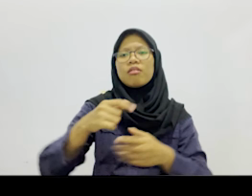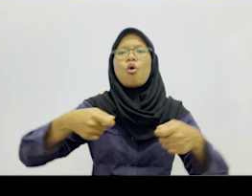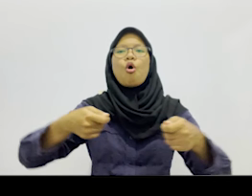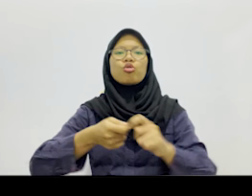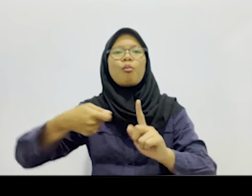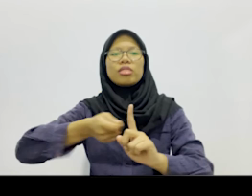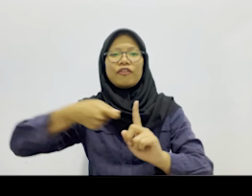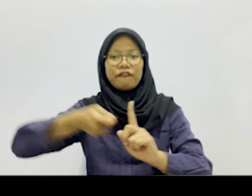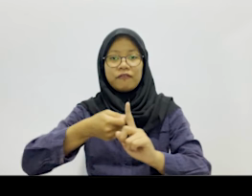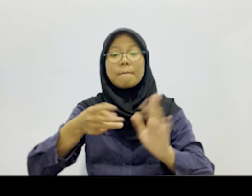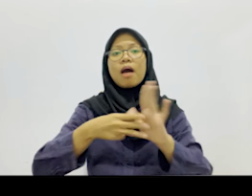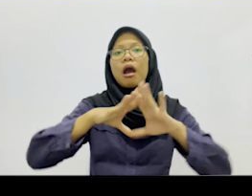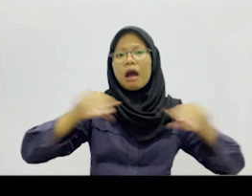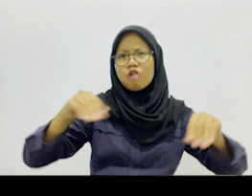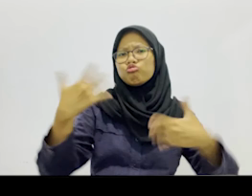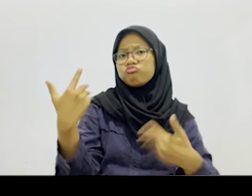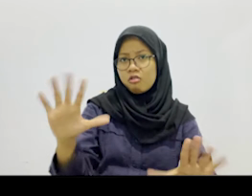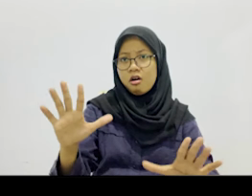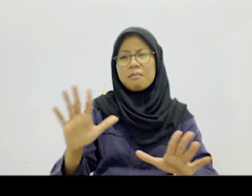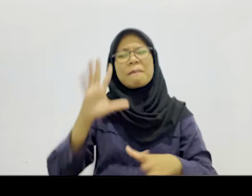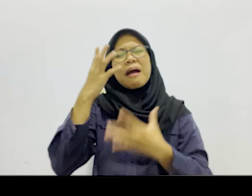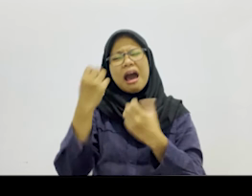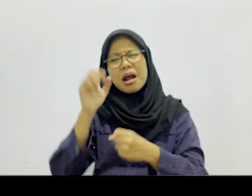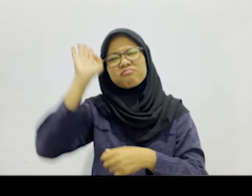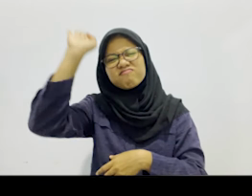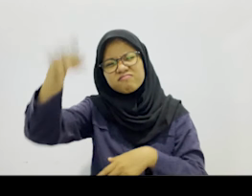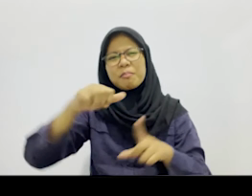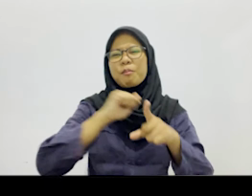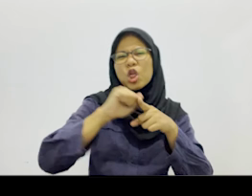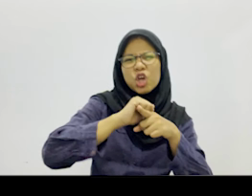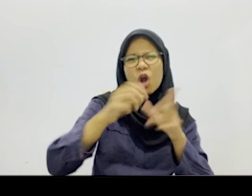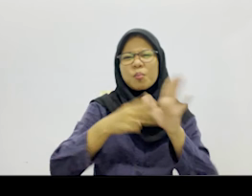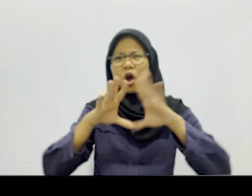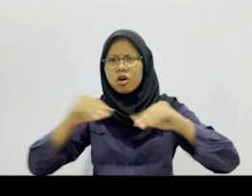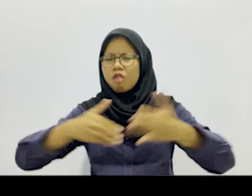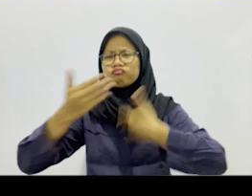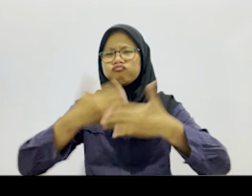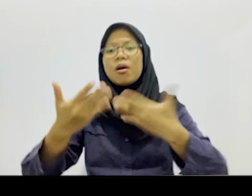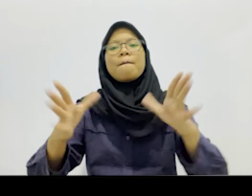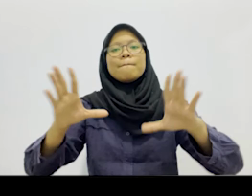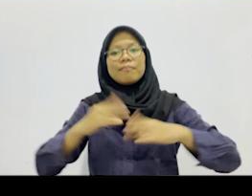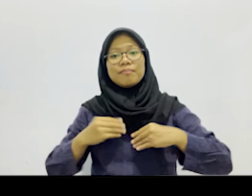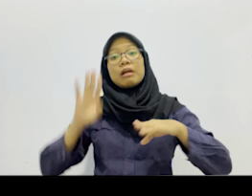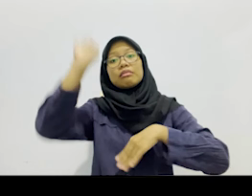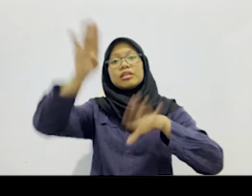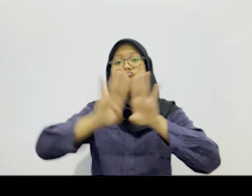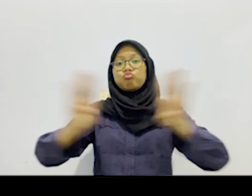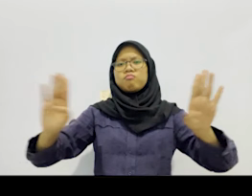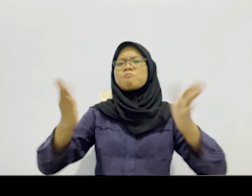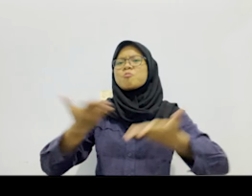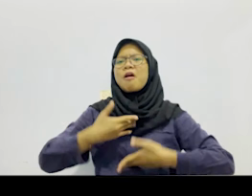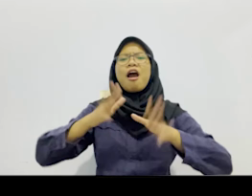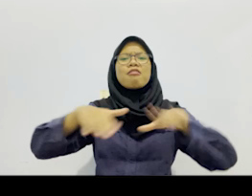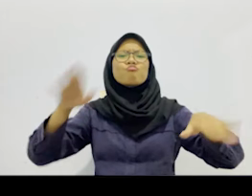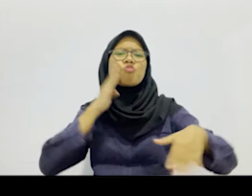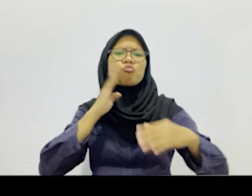Ada juga dari pelajar dari Rokita Sari Bangun Purba yang untuk sekolah